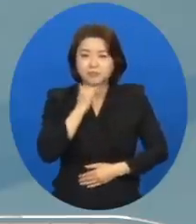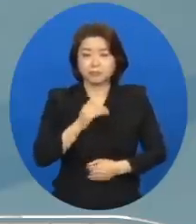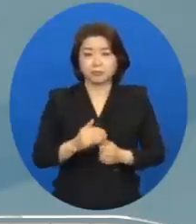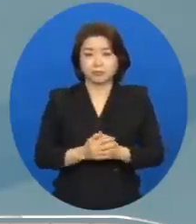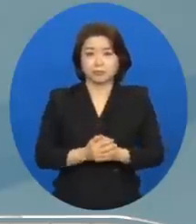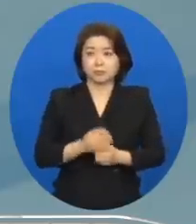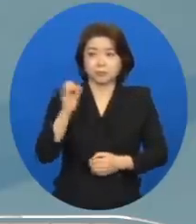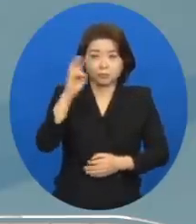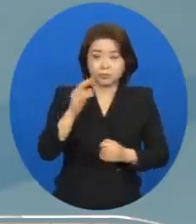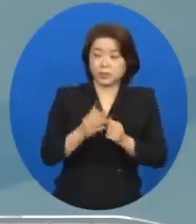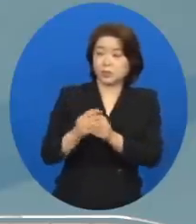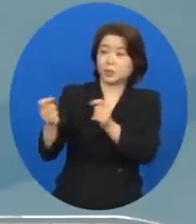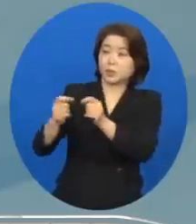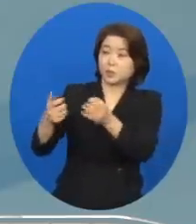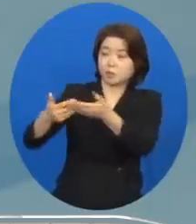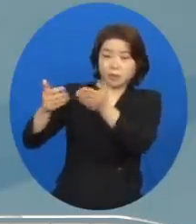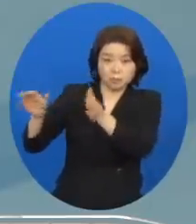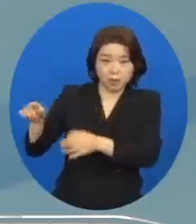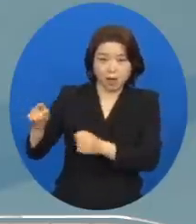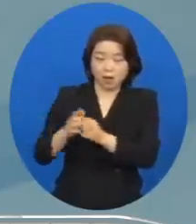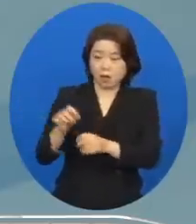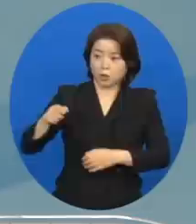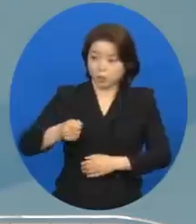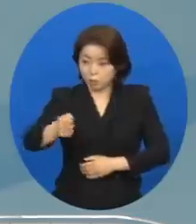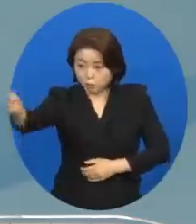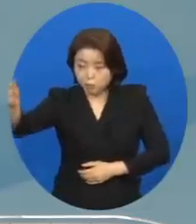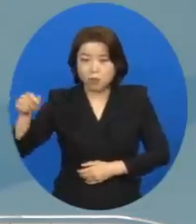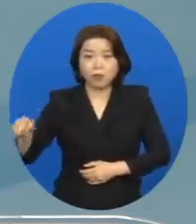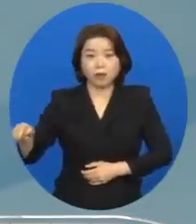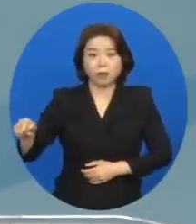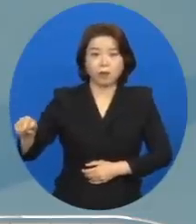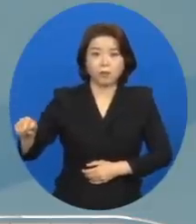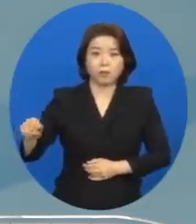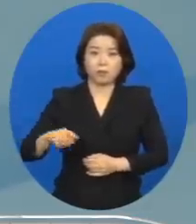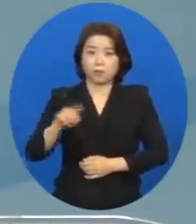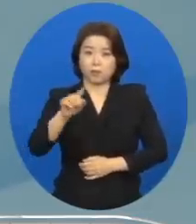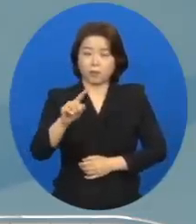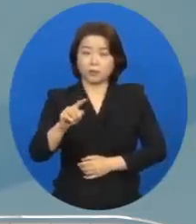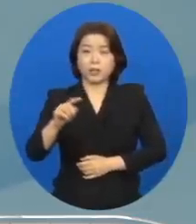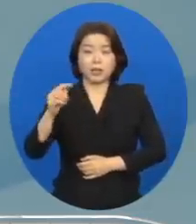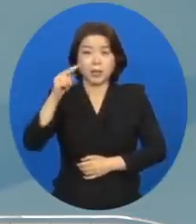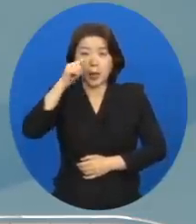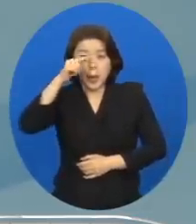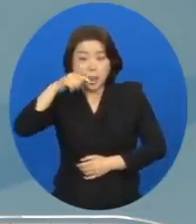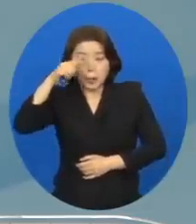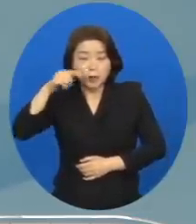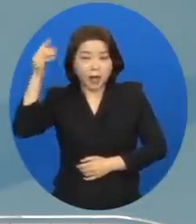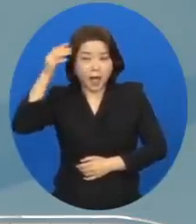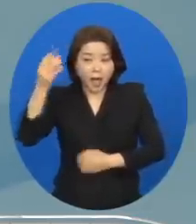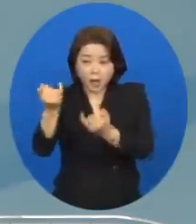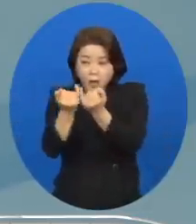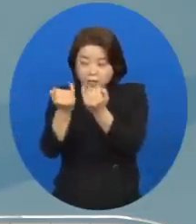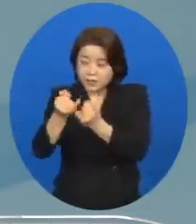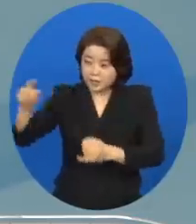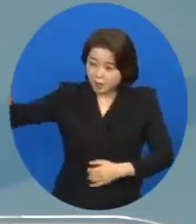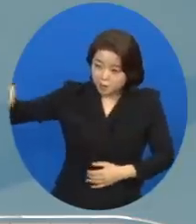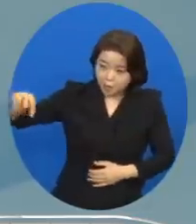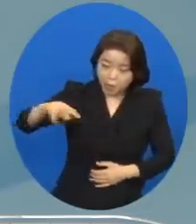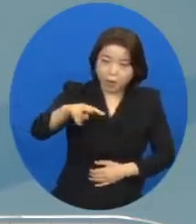옆에 방에 문이 이렇게 열리면서 어떤 동양인 자매가